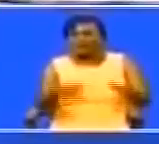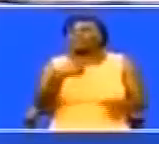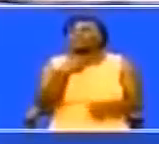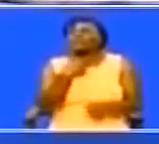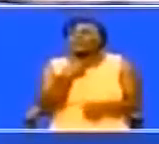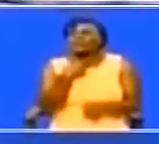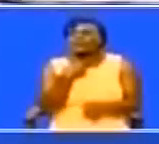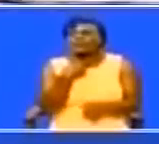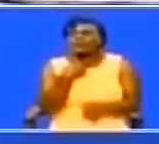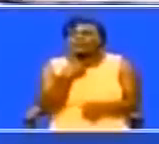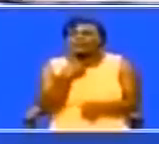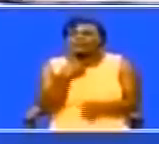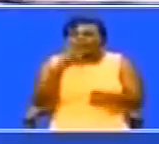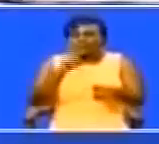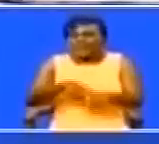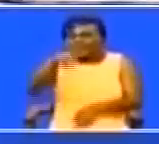Ukiwa tunalisha mbuzi,